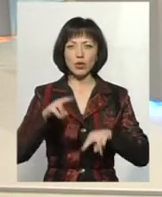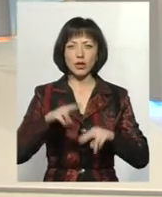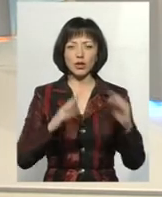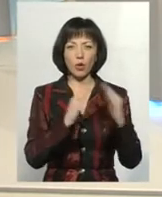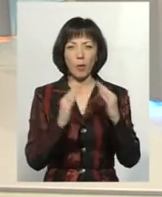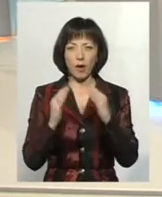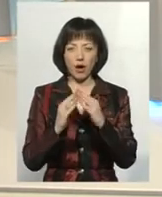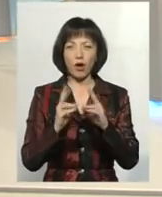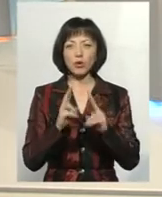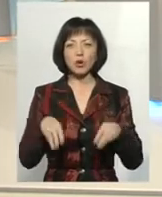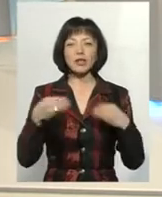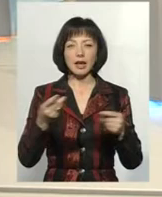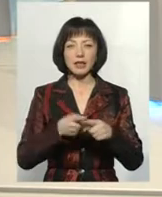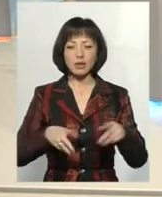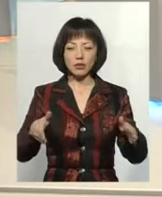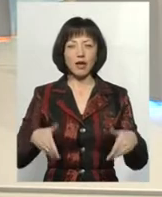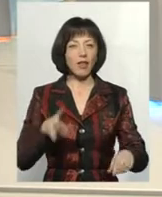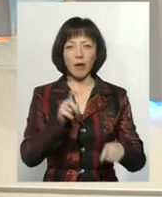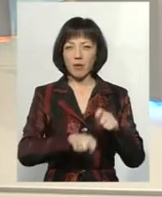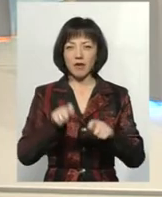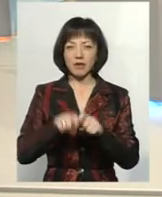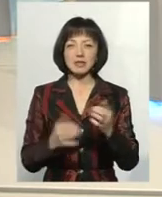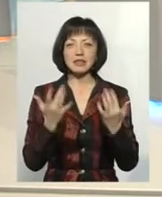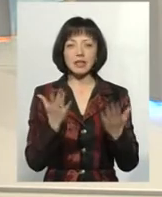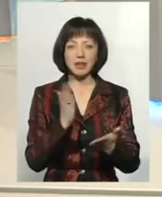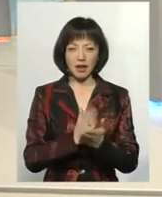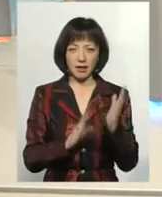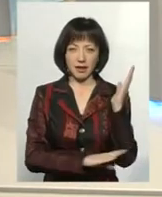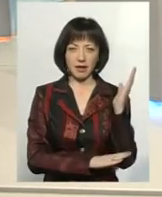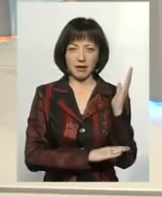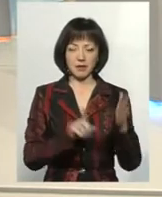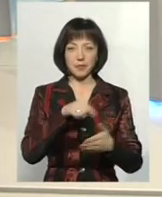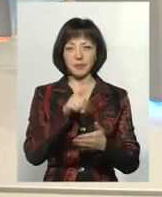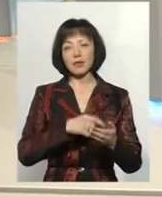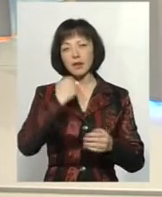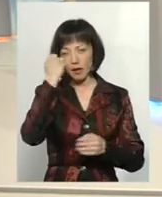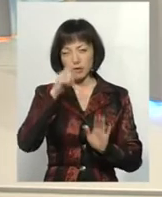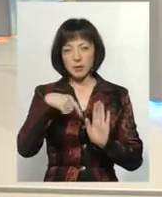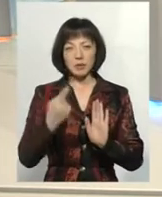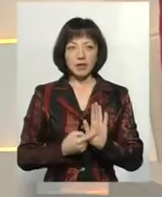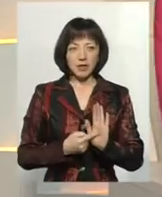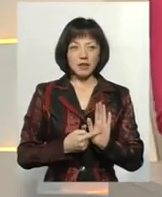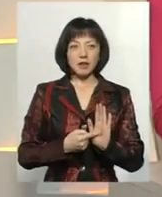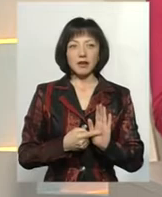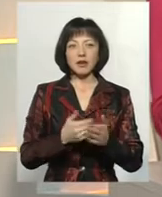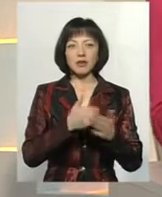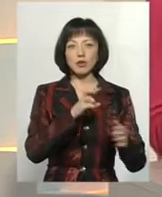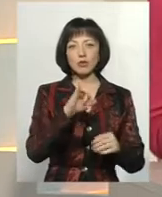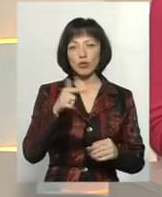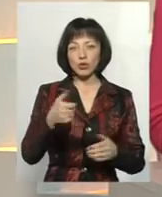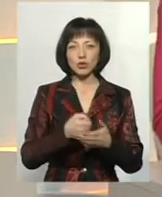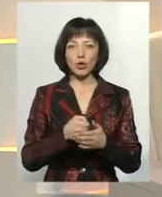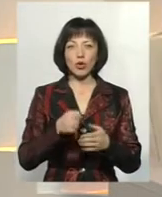це дає ці участки і не провіряє, скільки є дерев? Дуже дякуємо за запитання. Від Південного Буга